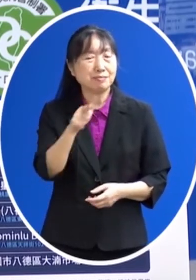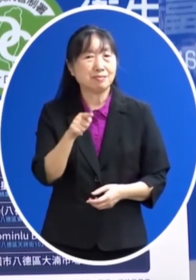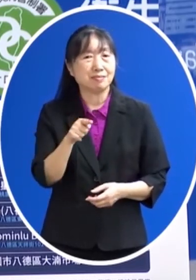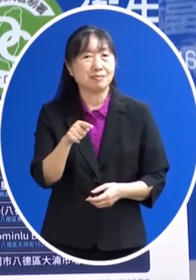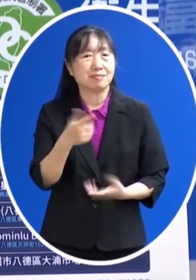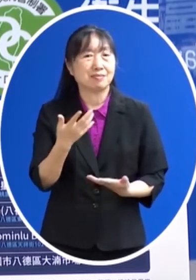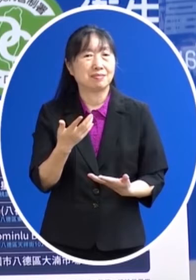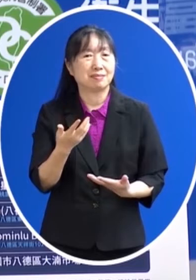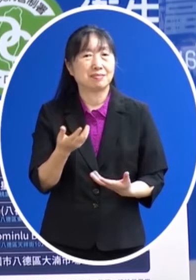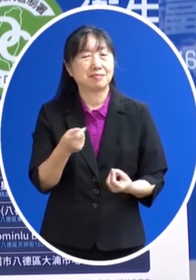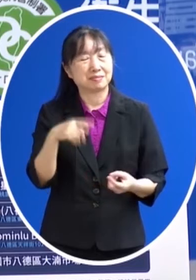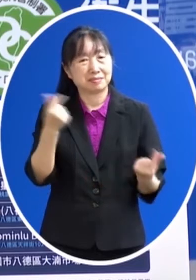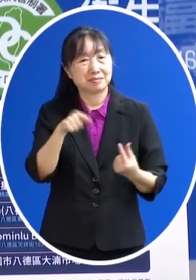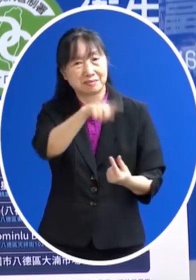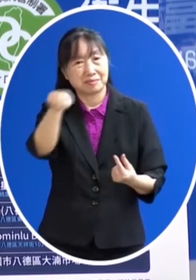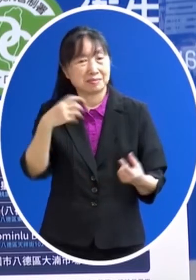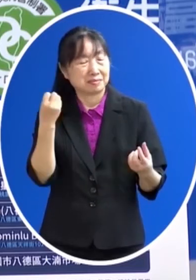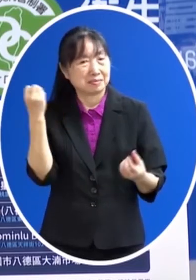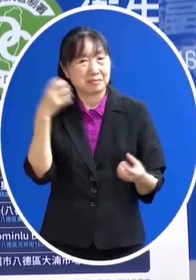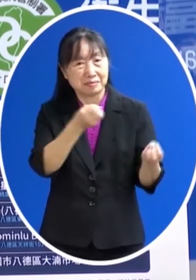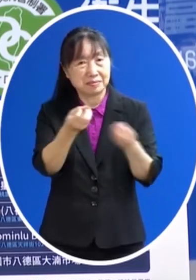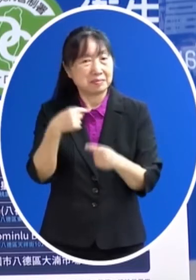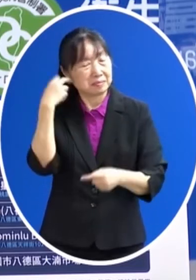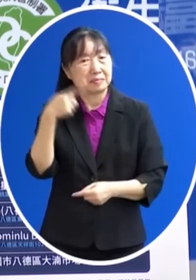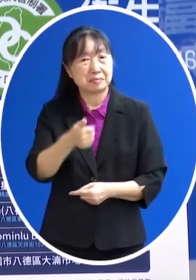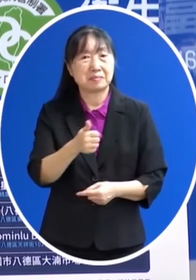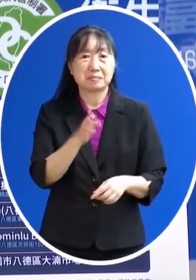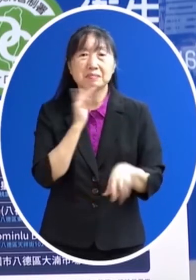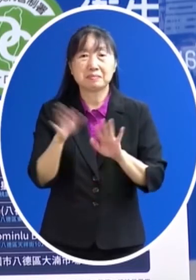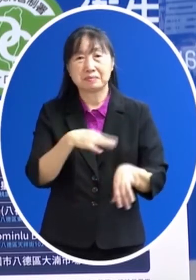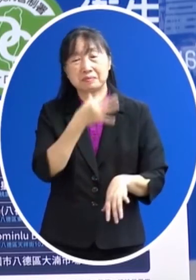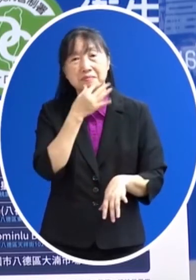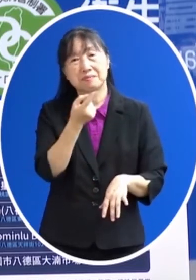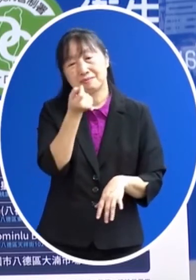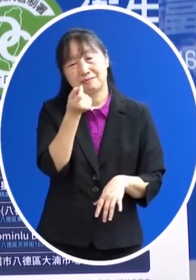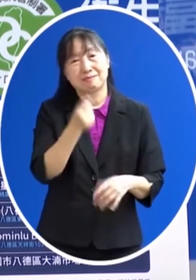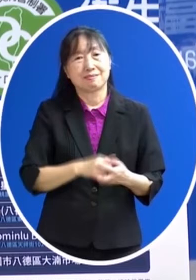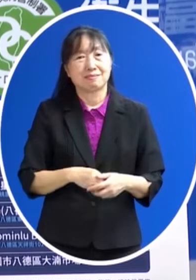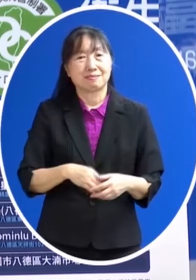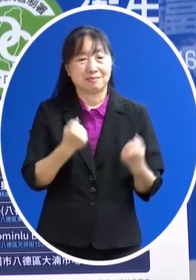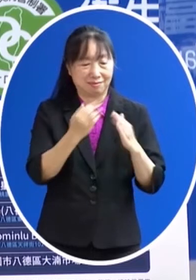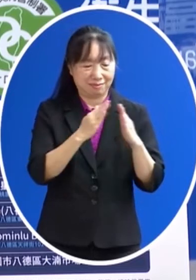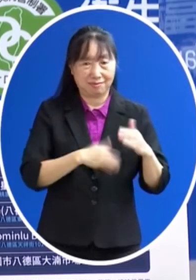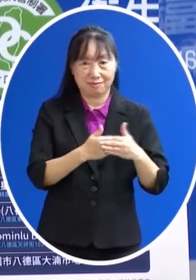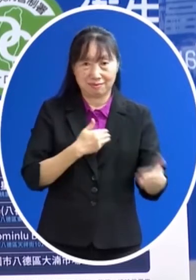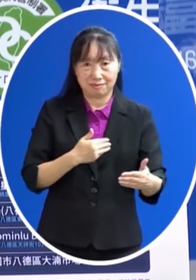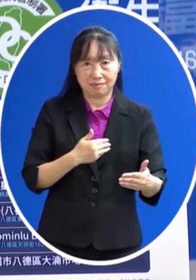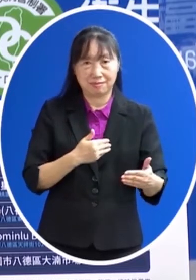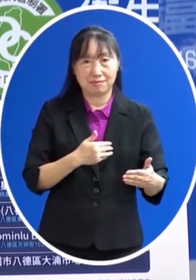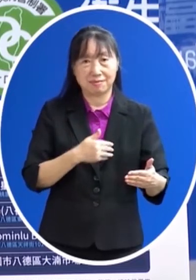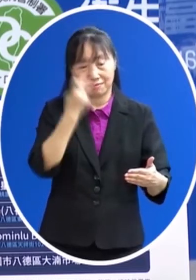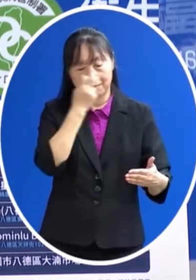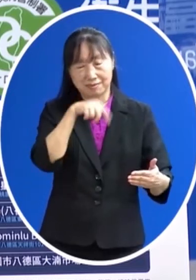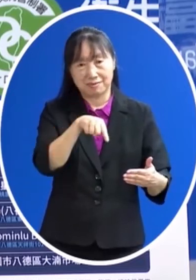能爆不会跳开北半，啊，等于风险没有那么大。我们居家隔离的人哈，我们居家隔离跟居家检疫